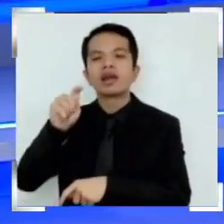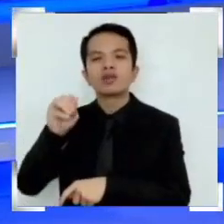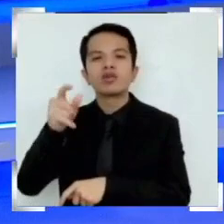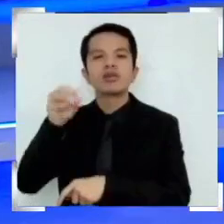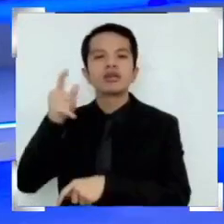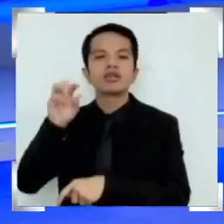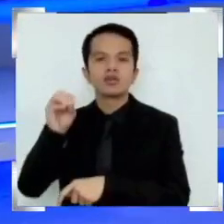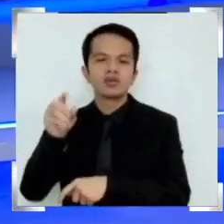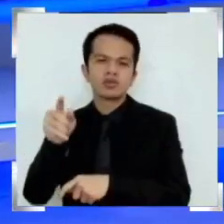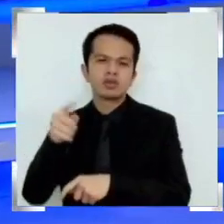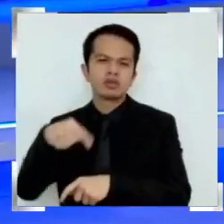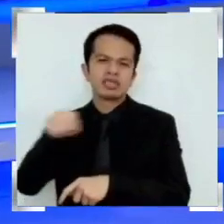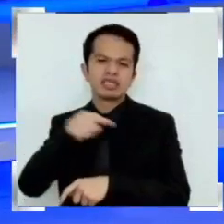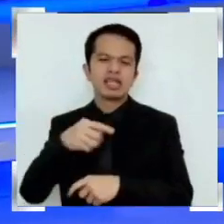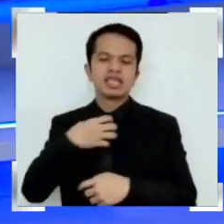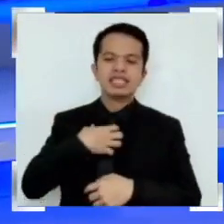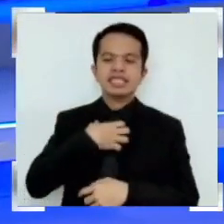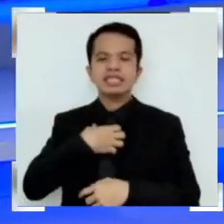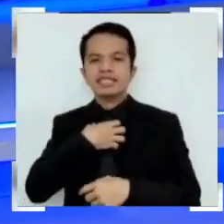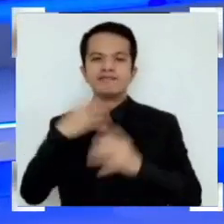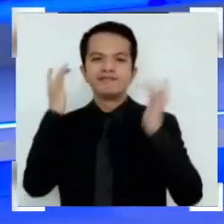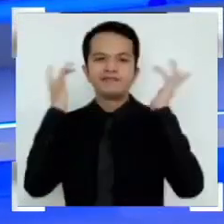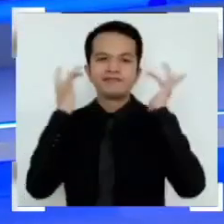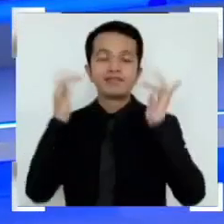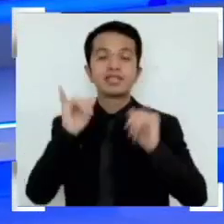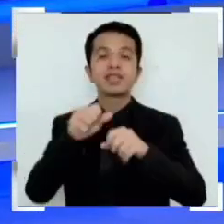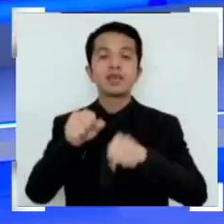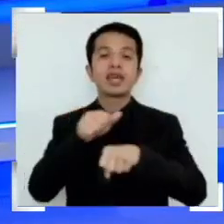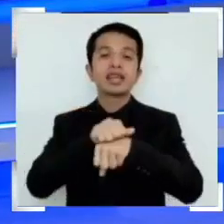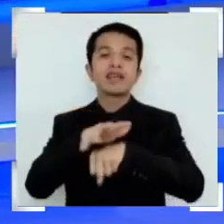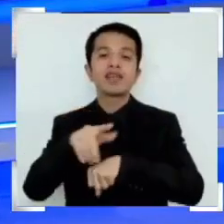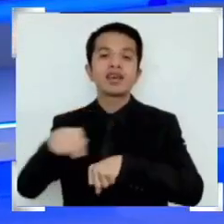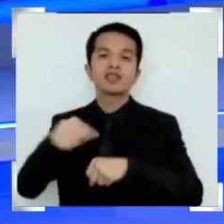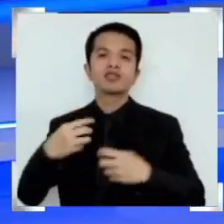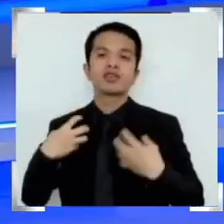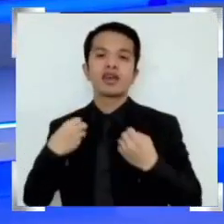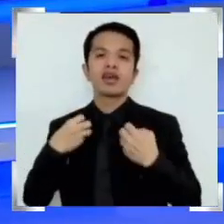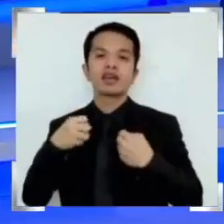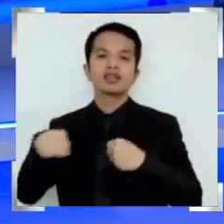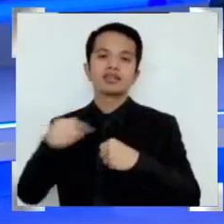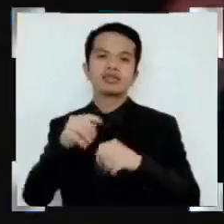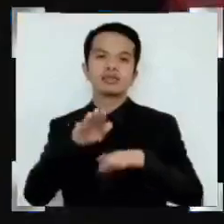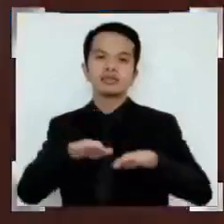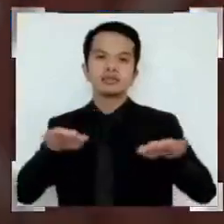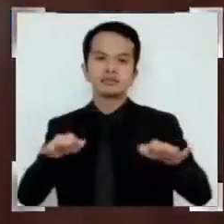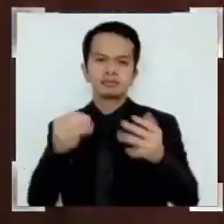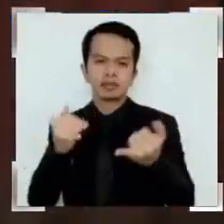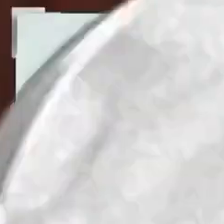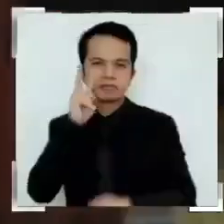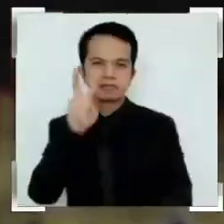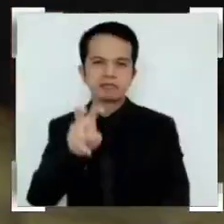sa ingay nito at nakakaapekto sa kalusugan ng mga bata. Saksi si Marisol Abdurrahman.